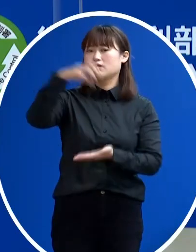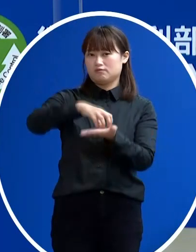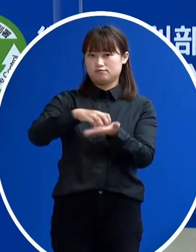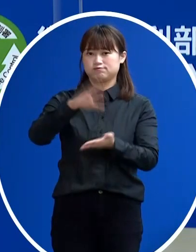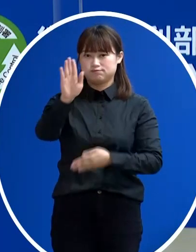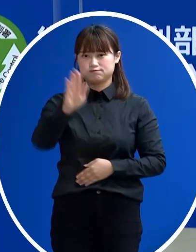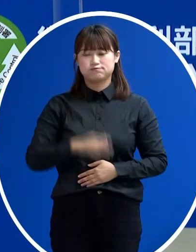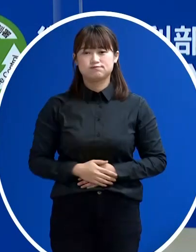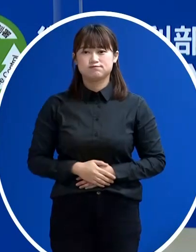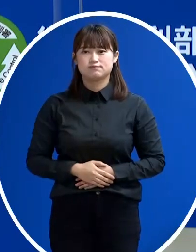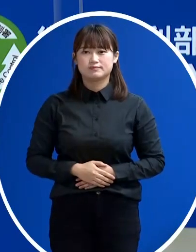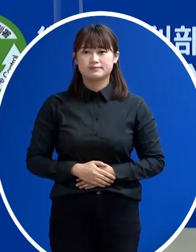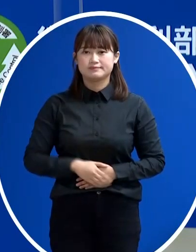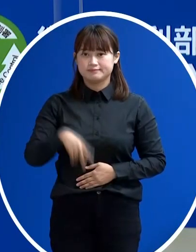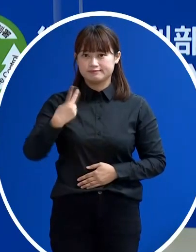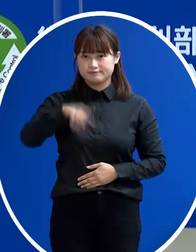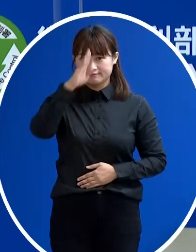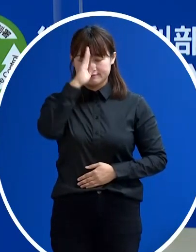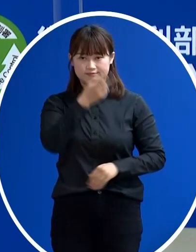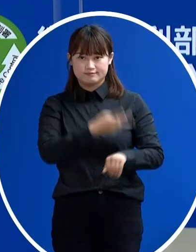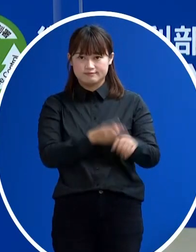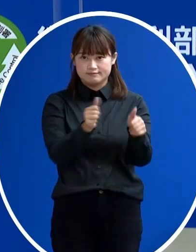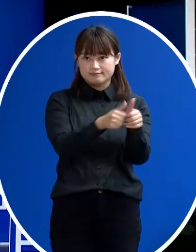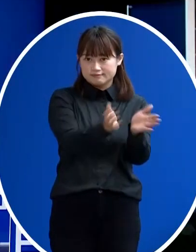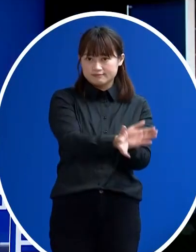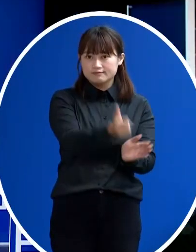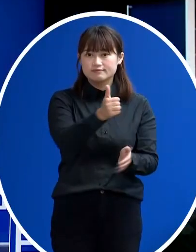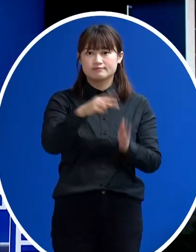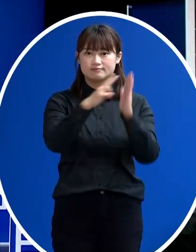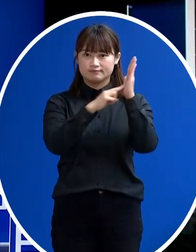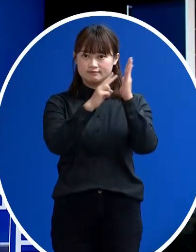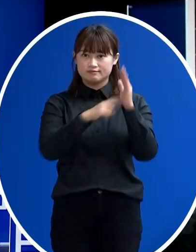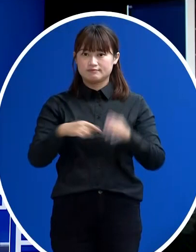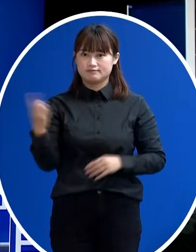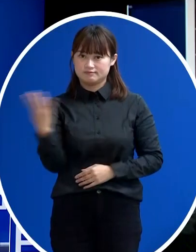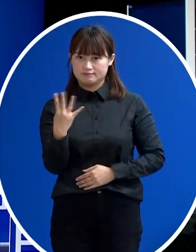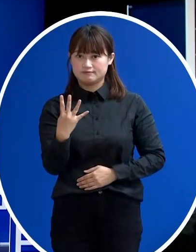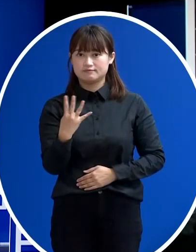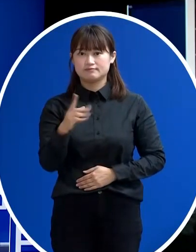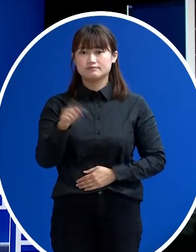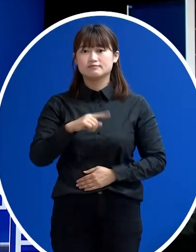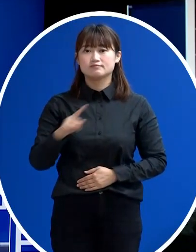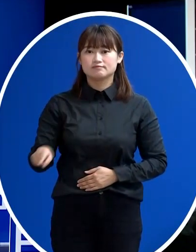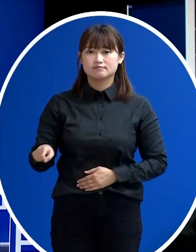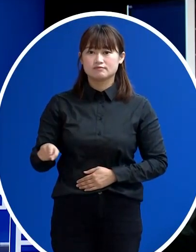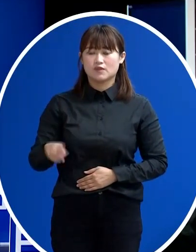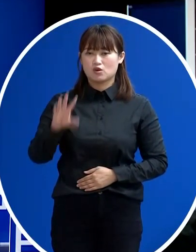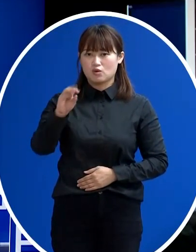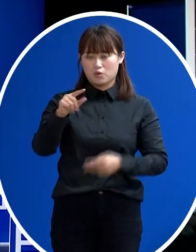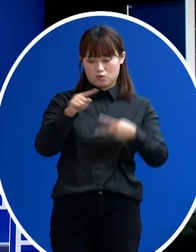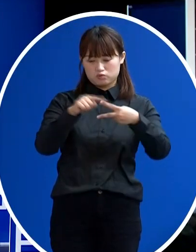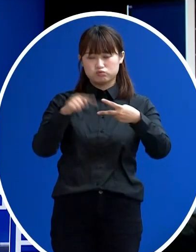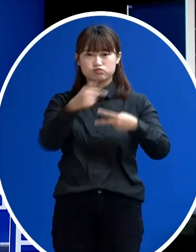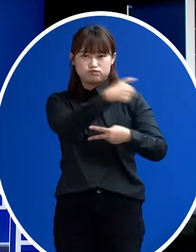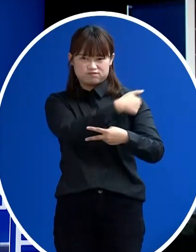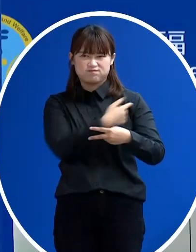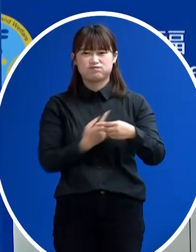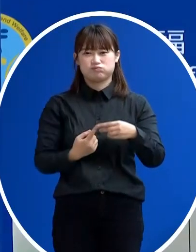那再來就请罗布就是说明有关这四例的境外入还有没有突破性感染的问